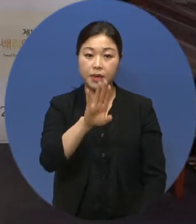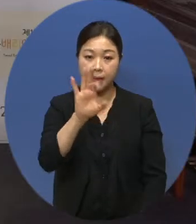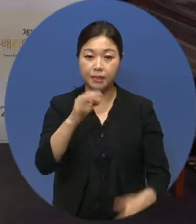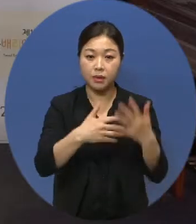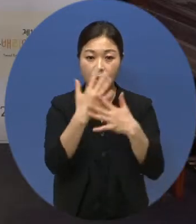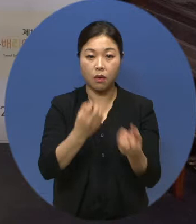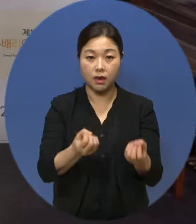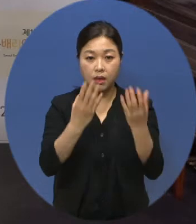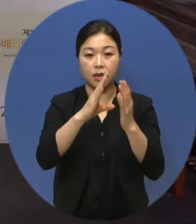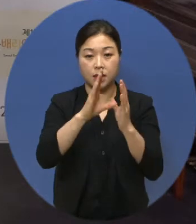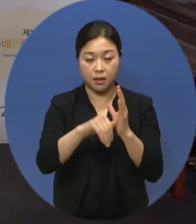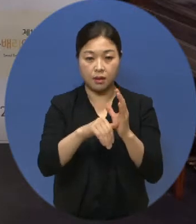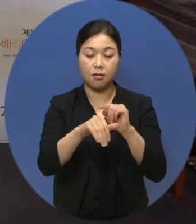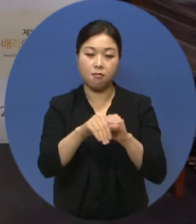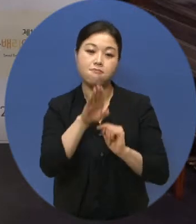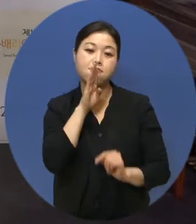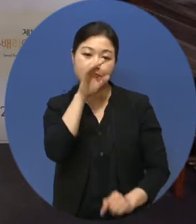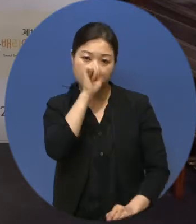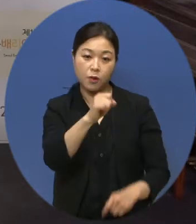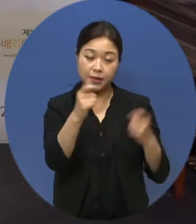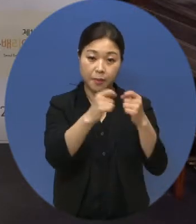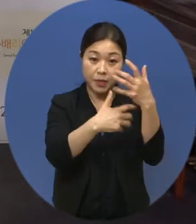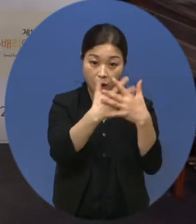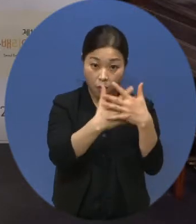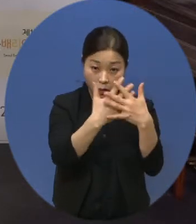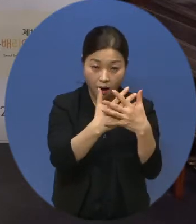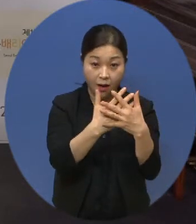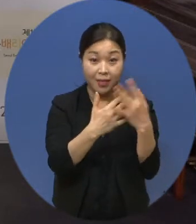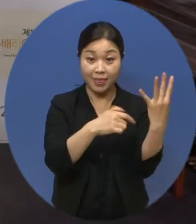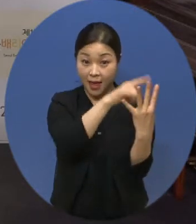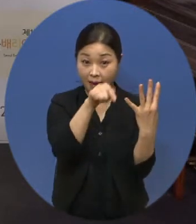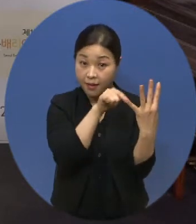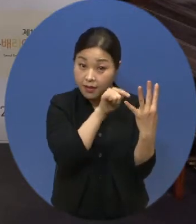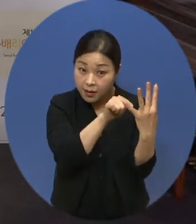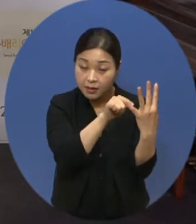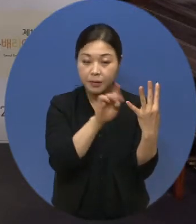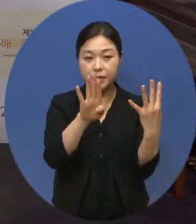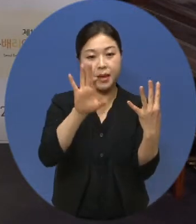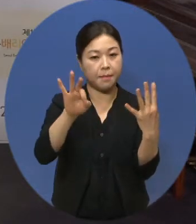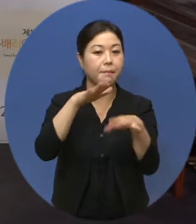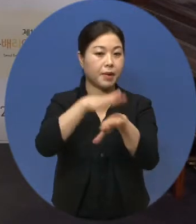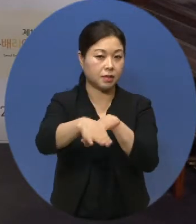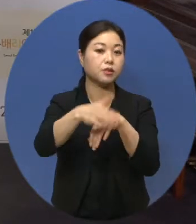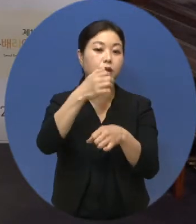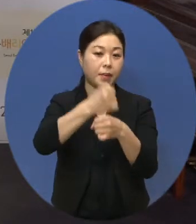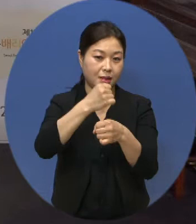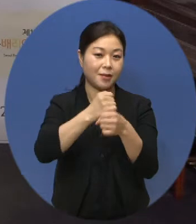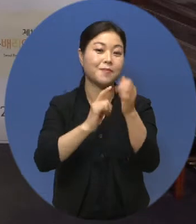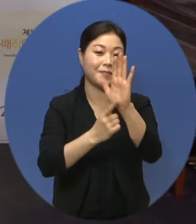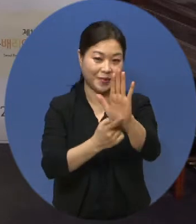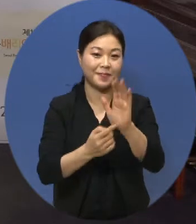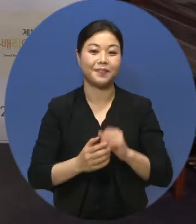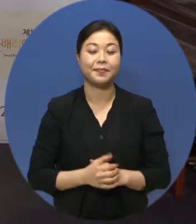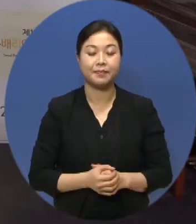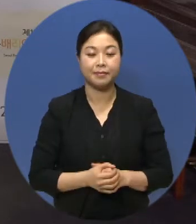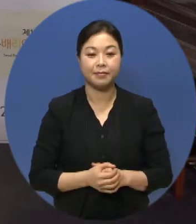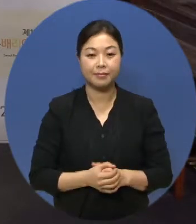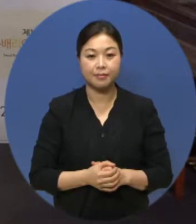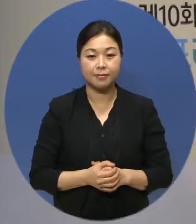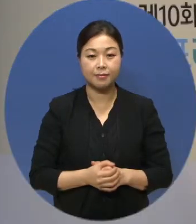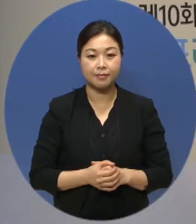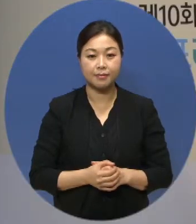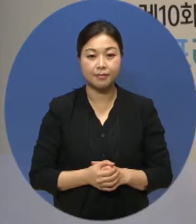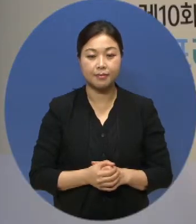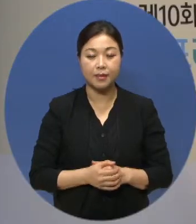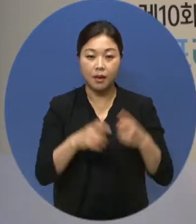영화제에서는 작품성 높은 단편 영화 4편을 베리어프리 버전으로 만날 수 있게 됐습니다. 자,